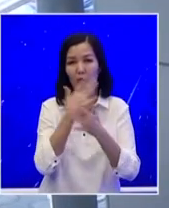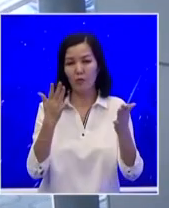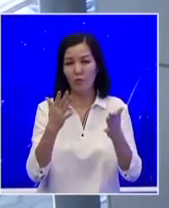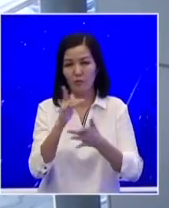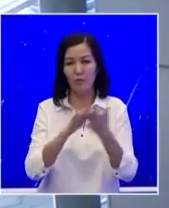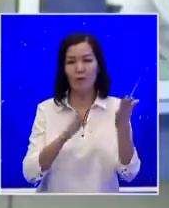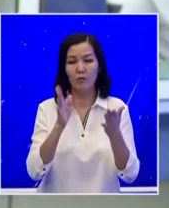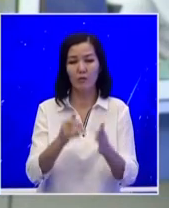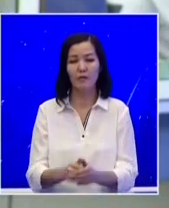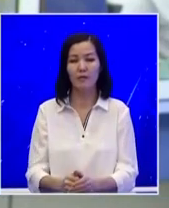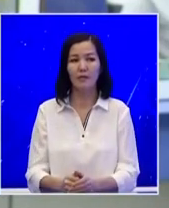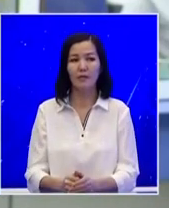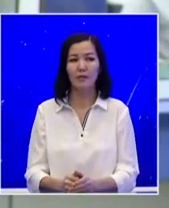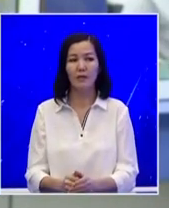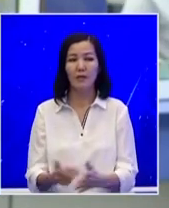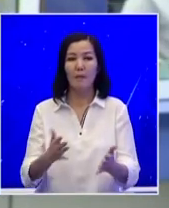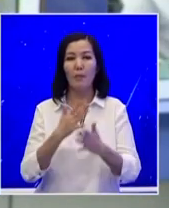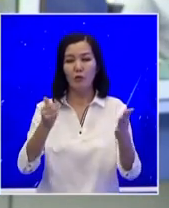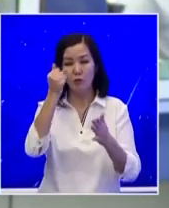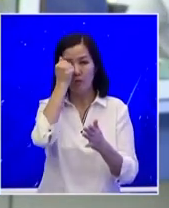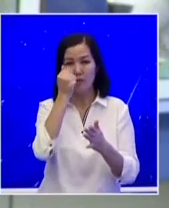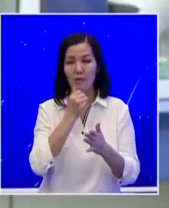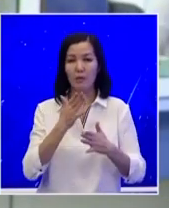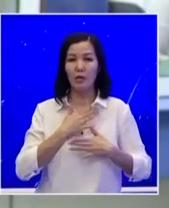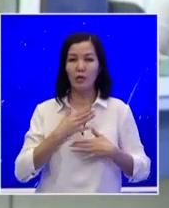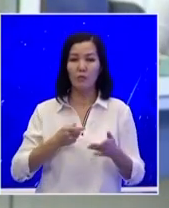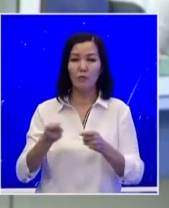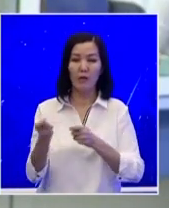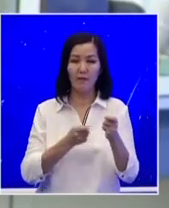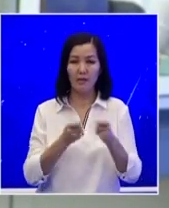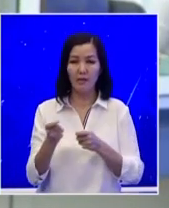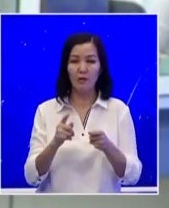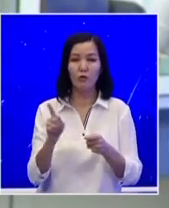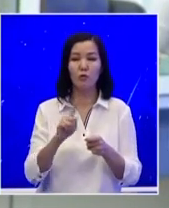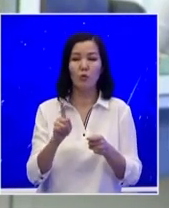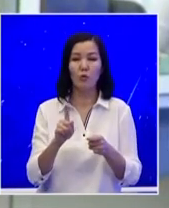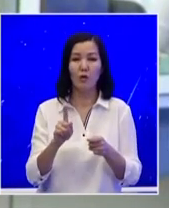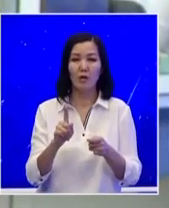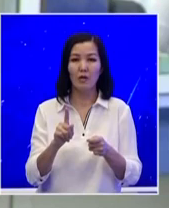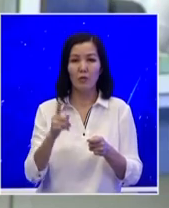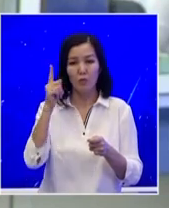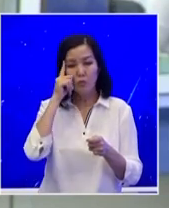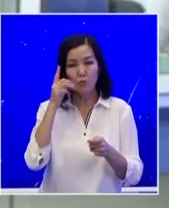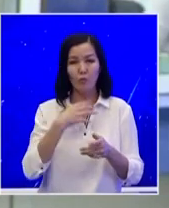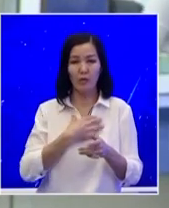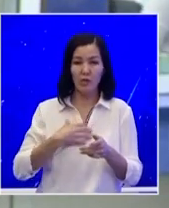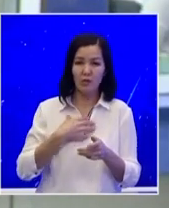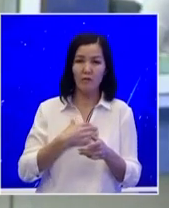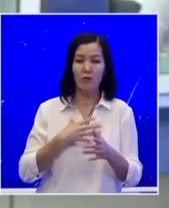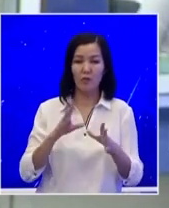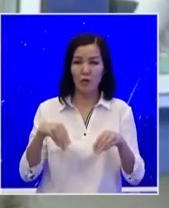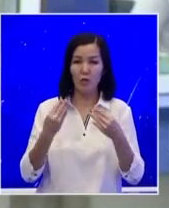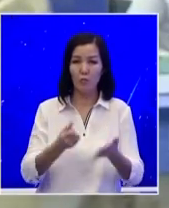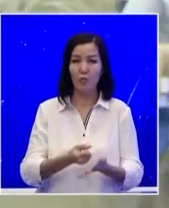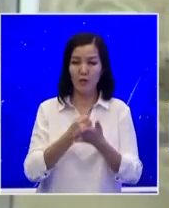наборы. Хочу сказать спасибо большое нашему правительству, что все-таки как-то думает о наших людях,